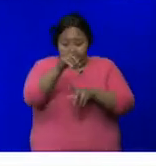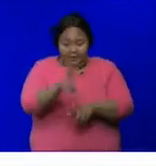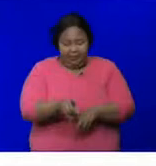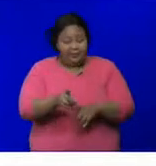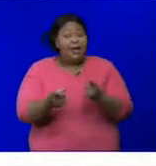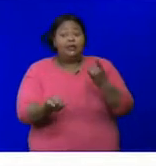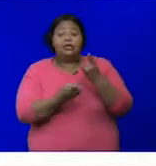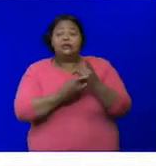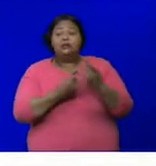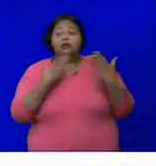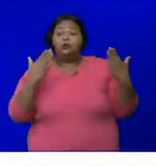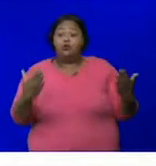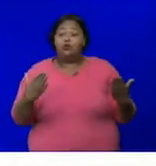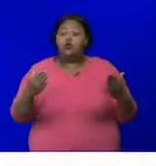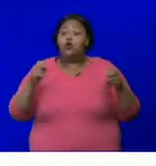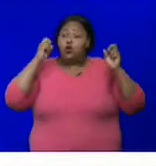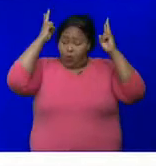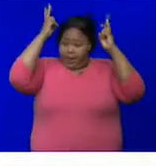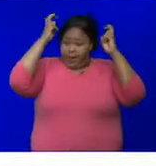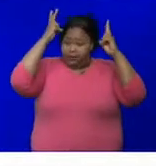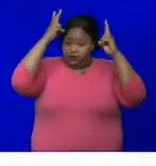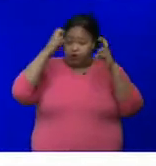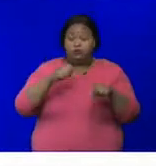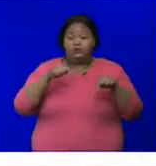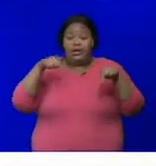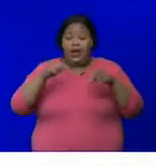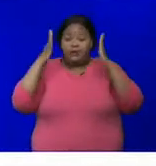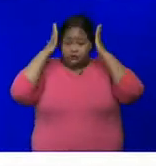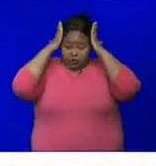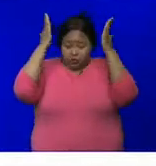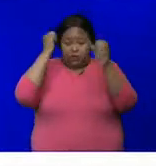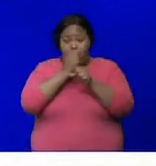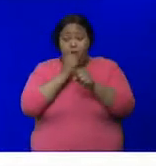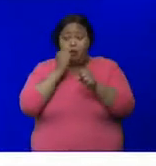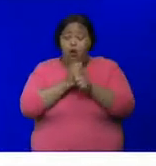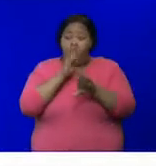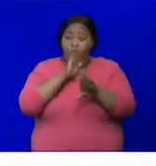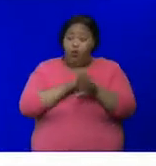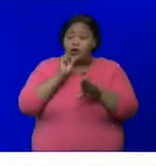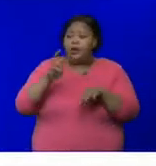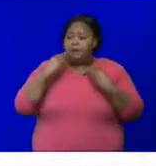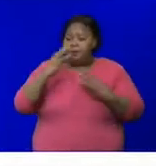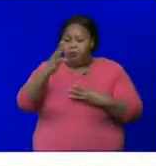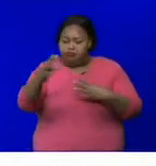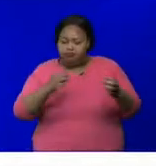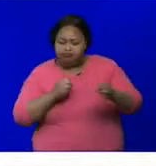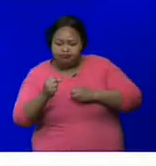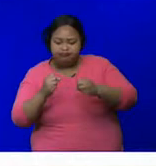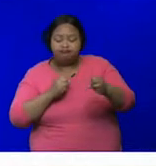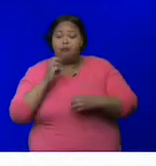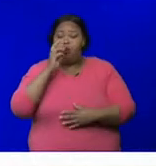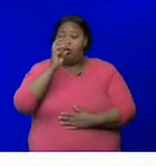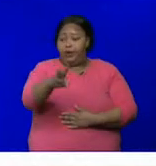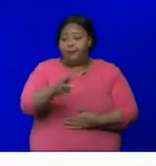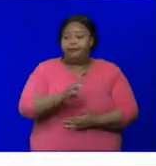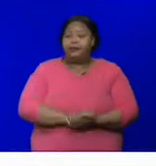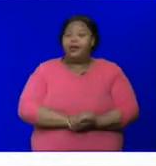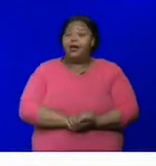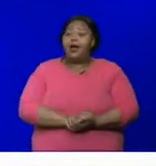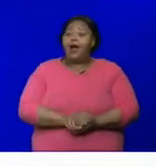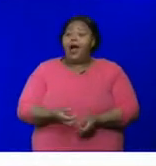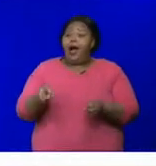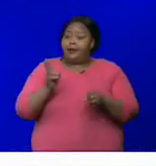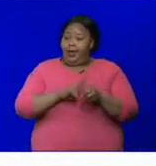Kubuda ke kokuthi and probably reduce ama taxes. Kubuda ke lokuthi ngabe how does